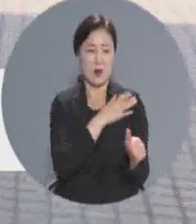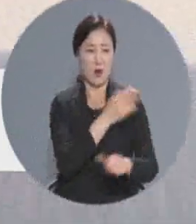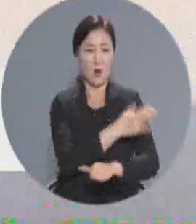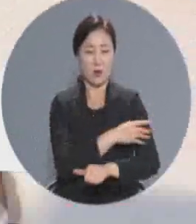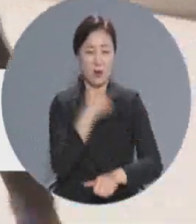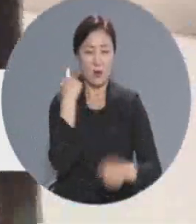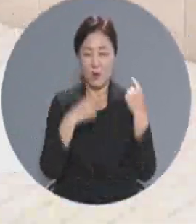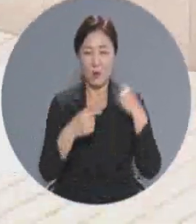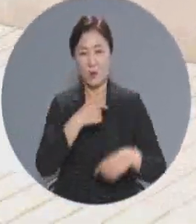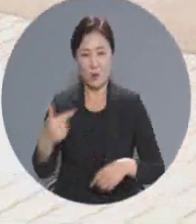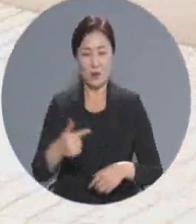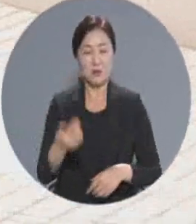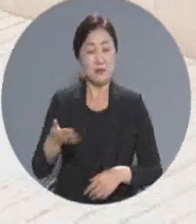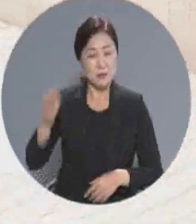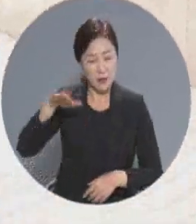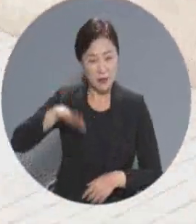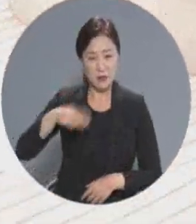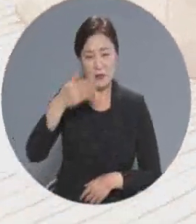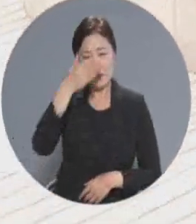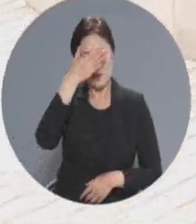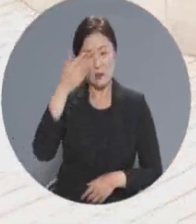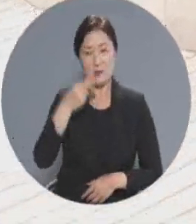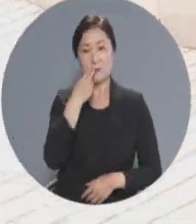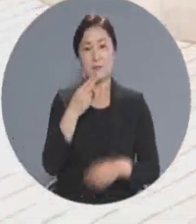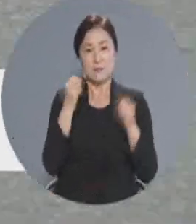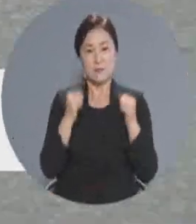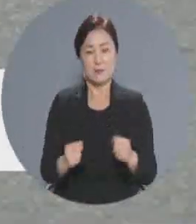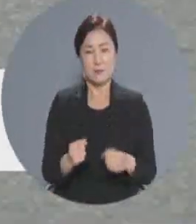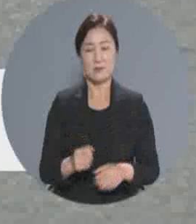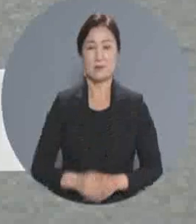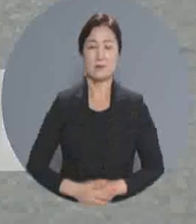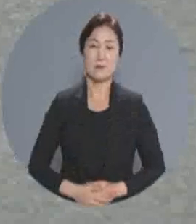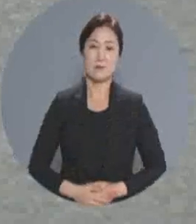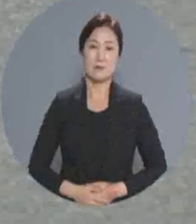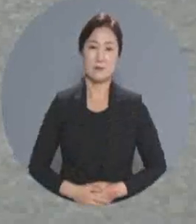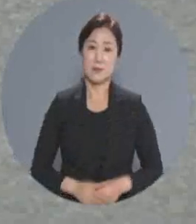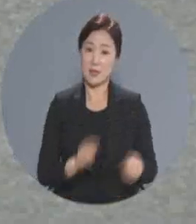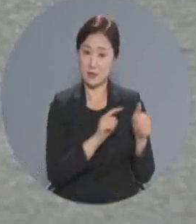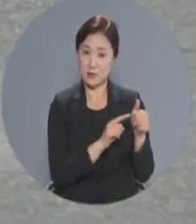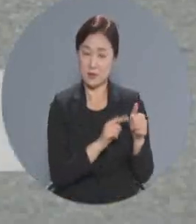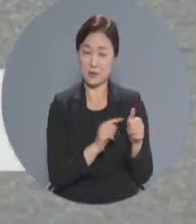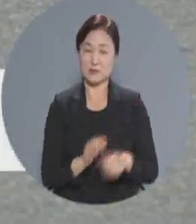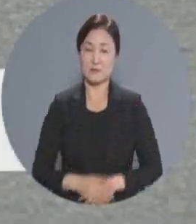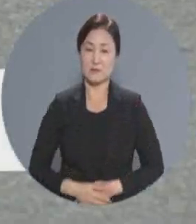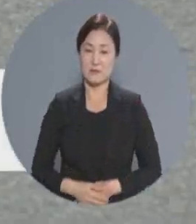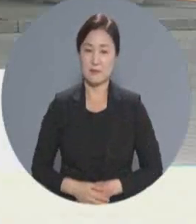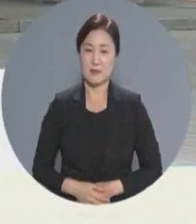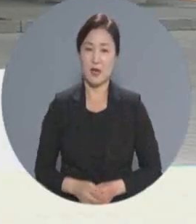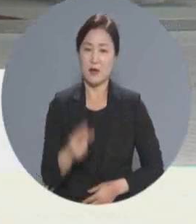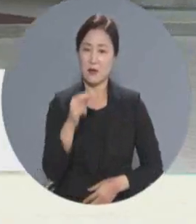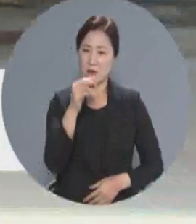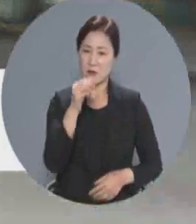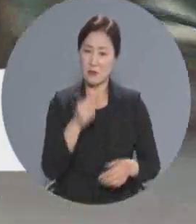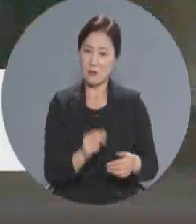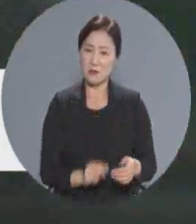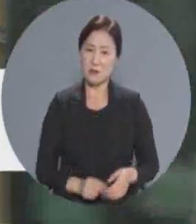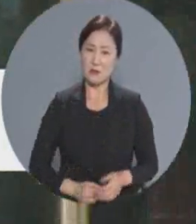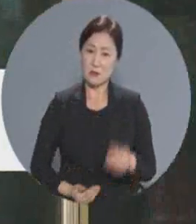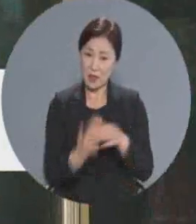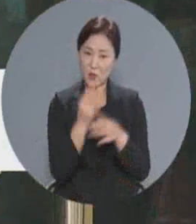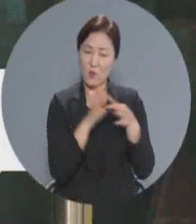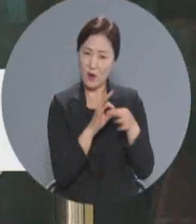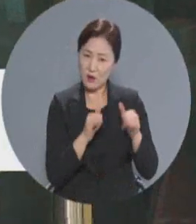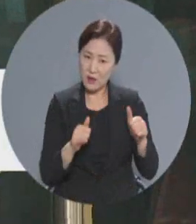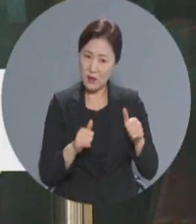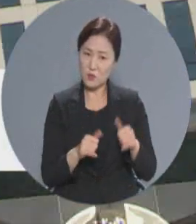다쳤지만 목숨에 지장은 없는 상태인 것으로 전해졌습니다. A씨는 사건 관계인이나 민원인은 아닌 것으로